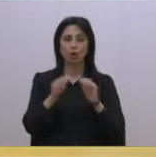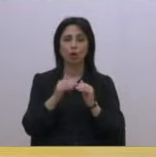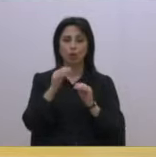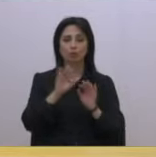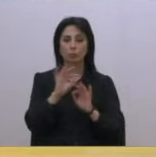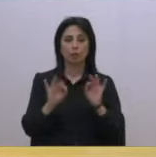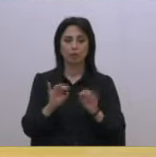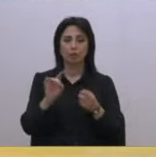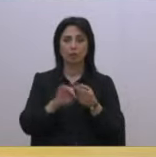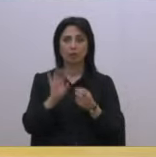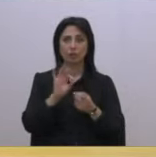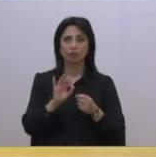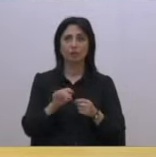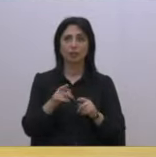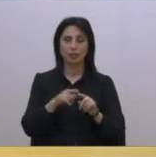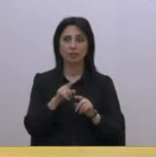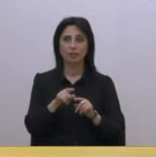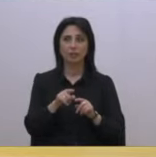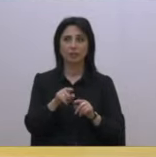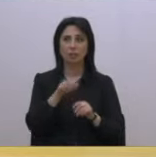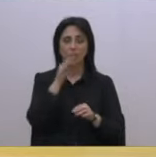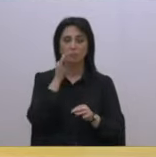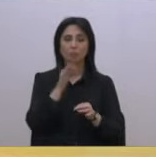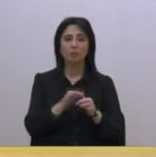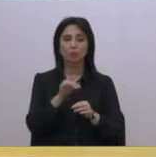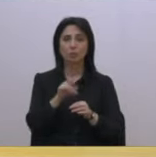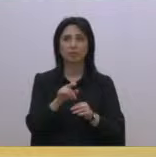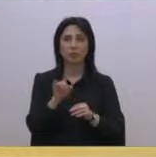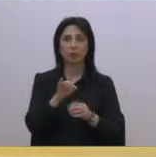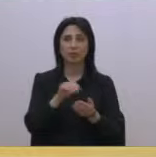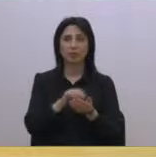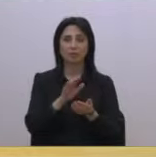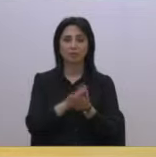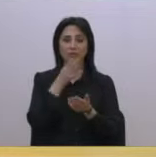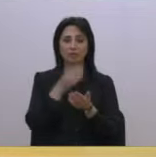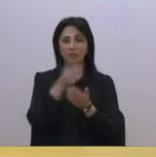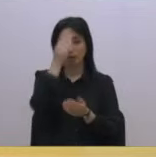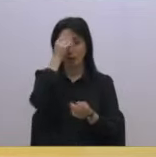პროექტთან დაკავშირებით, ასე რომ ისინი ამ პასუხისგებლობას, რომ დააფიქსირონ